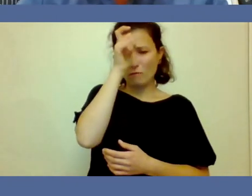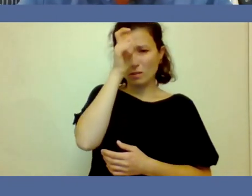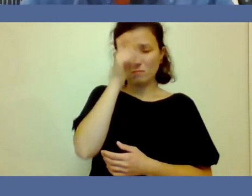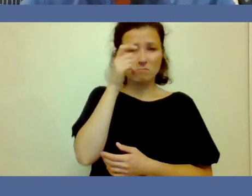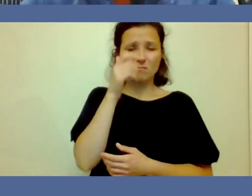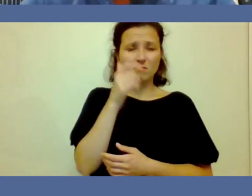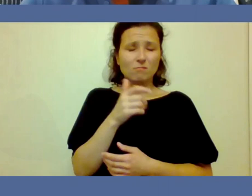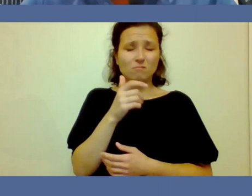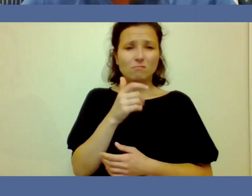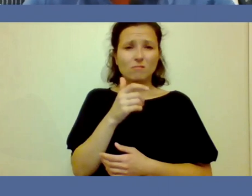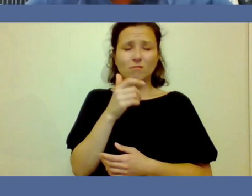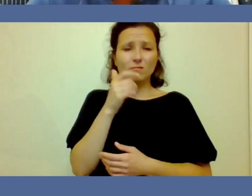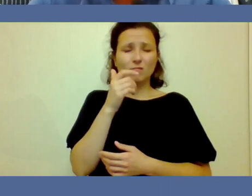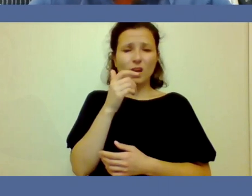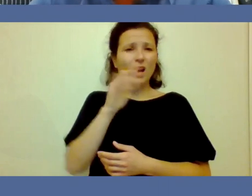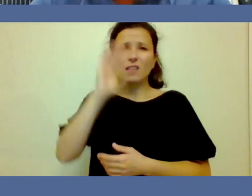bardzo się chciał dowiedzieć